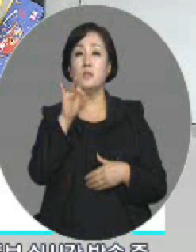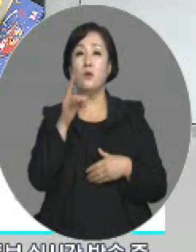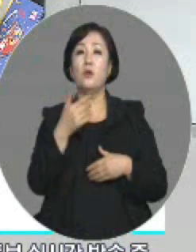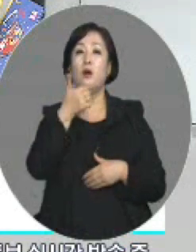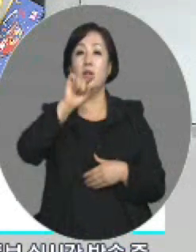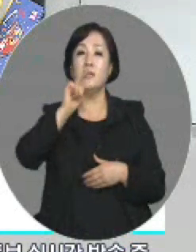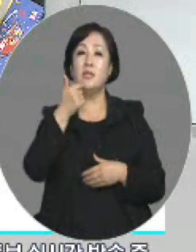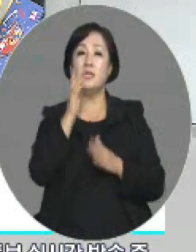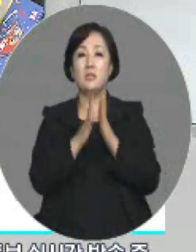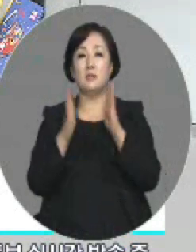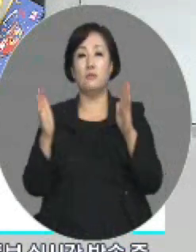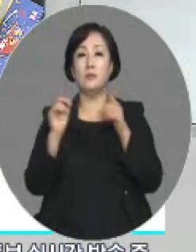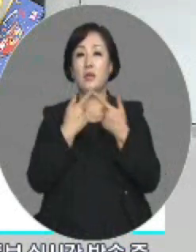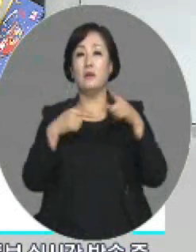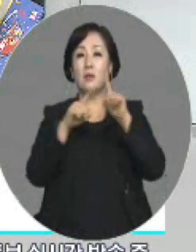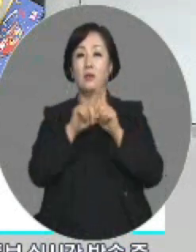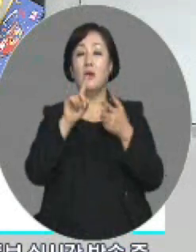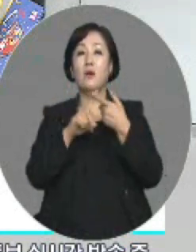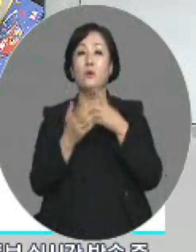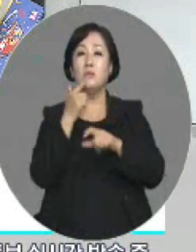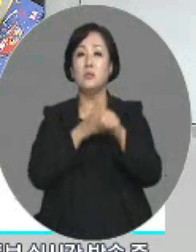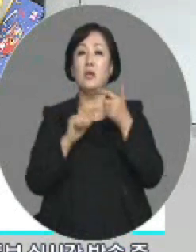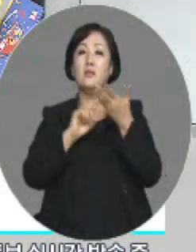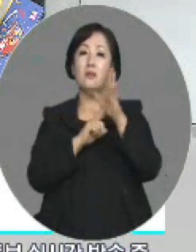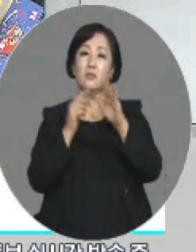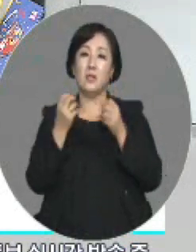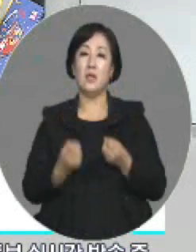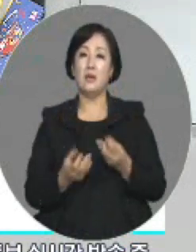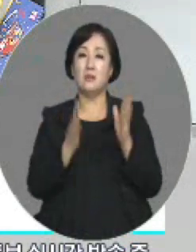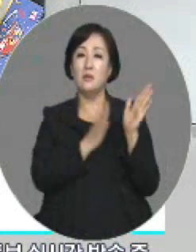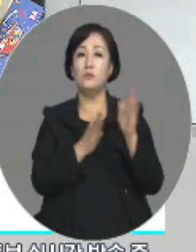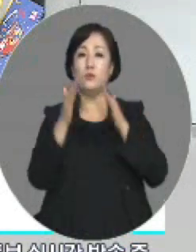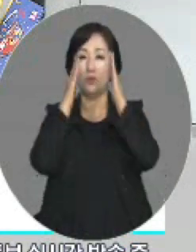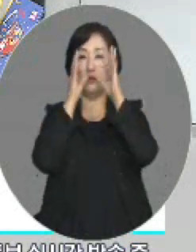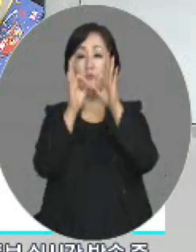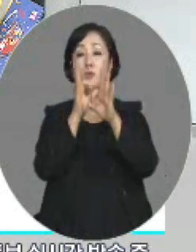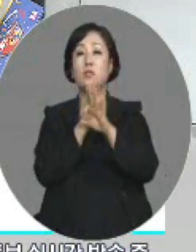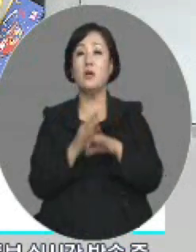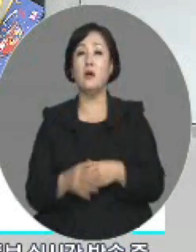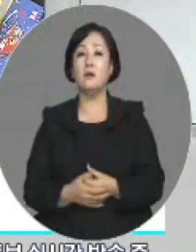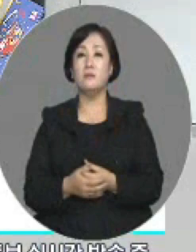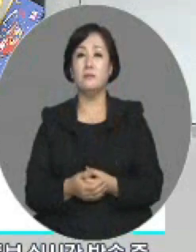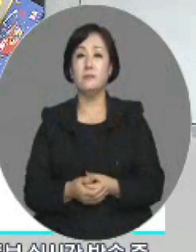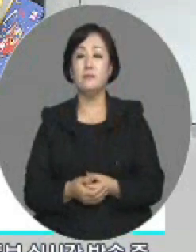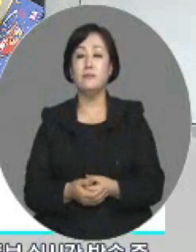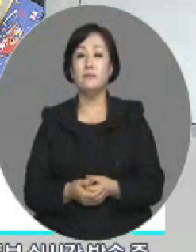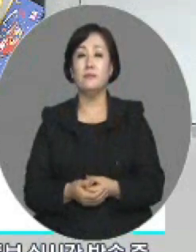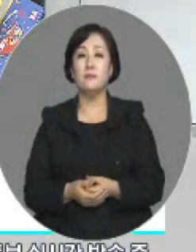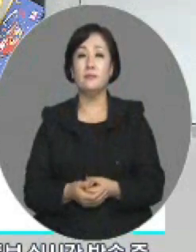위한 콘텐츠 전시 행사를 열어 눈길을 끌고 있습니다. 김익형 기자입니다.